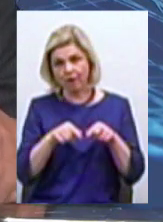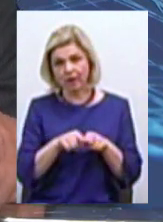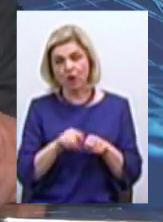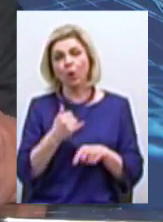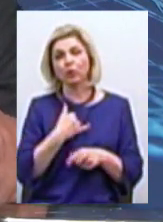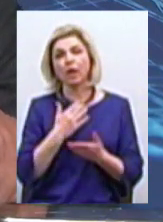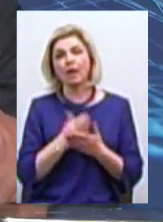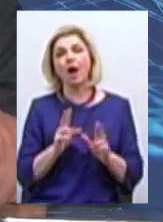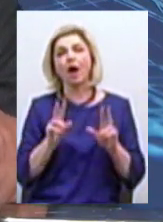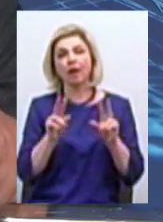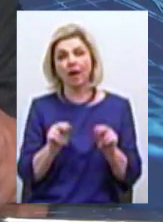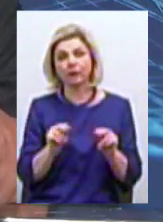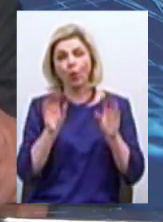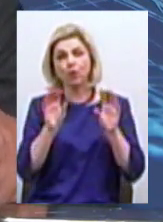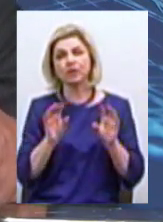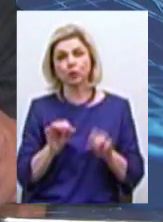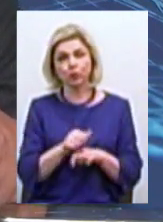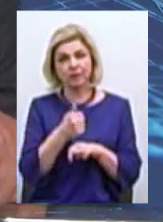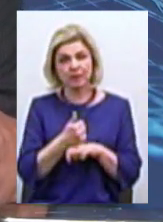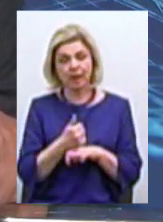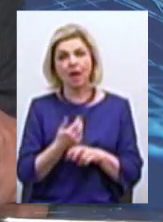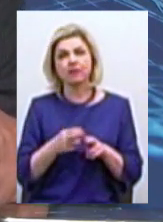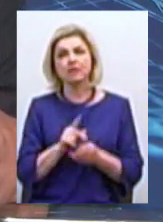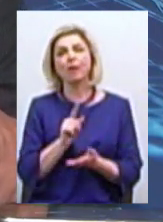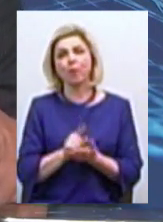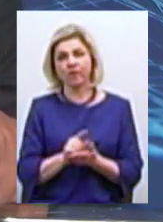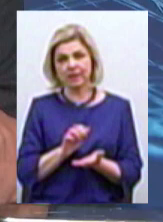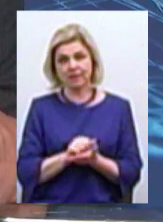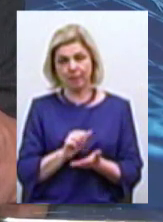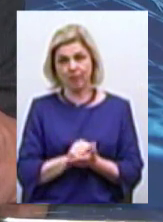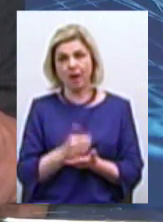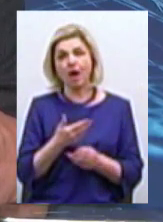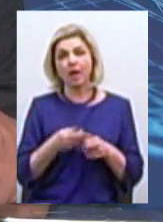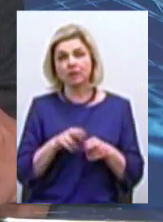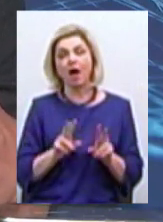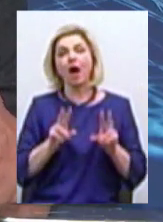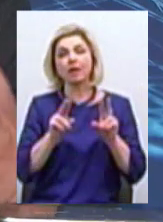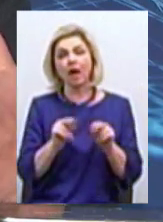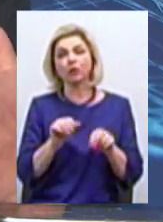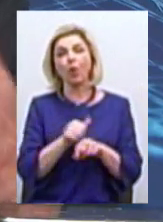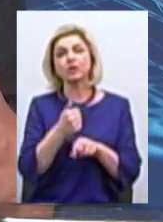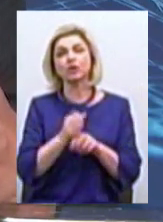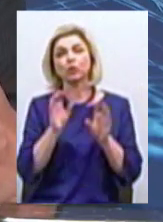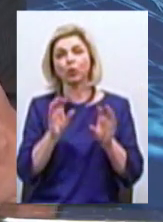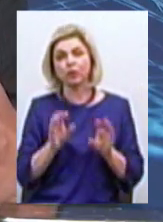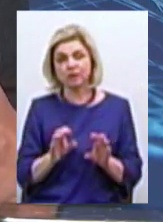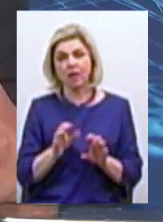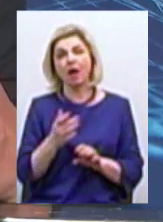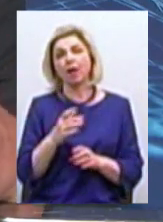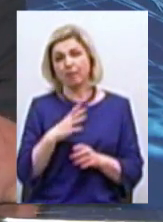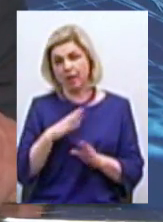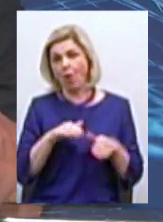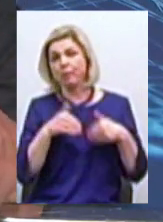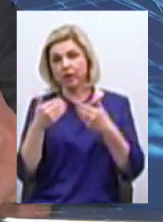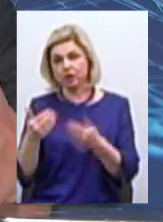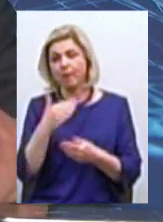є гарант Конституції, який цим повинен займатись. І ми до гаранта Конституції апелювали не один раз. Я